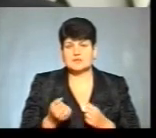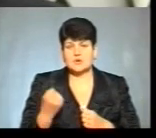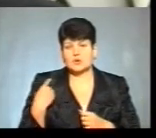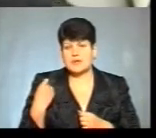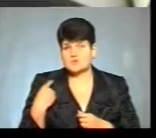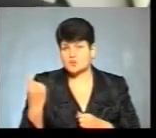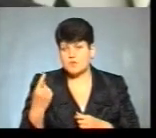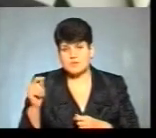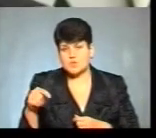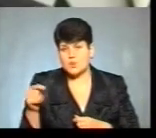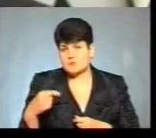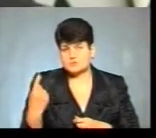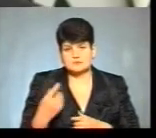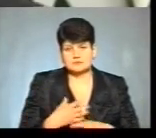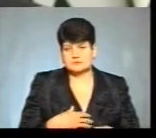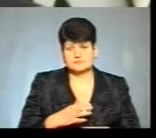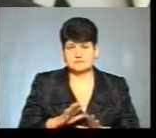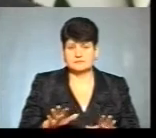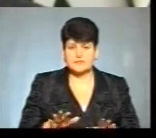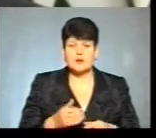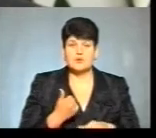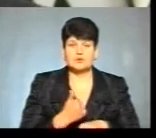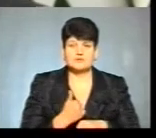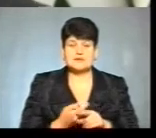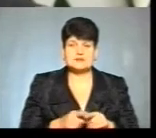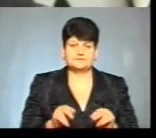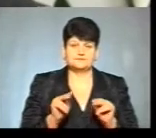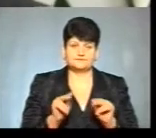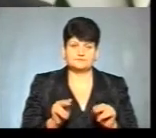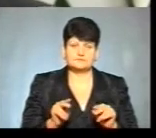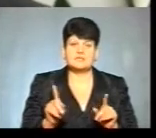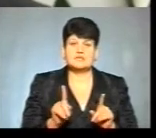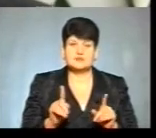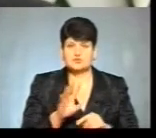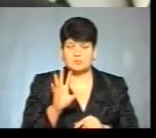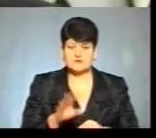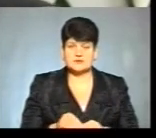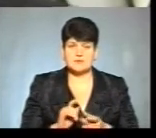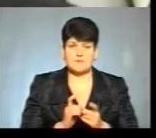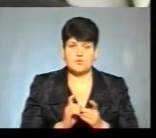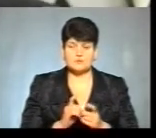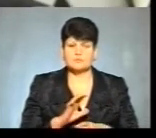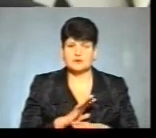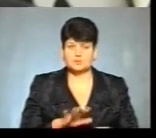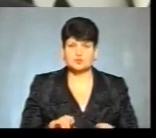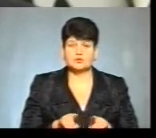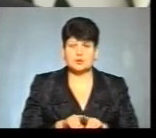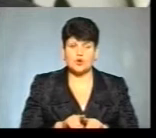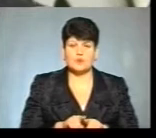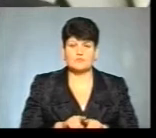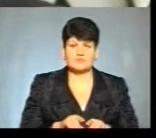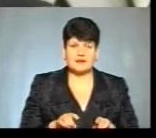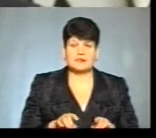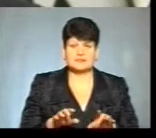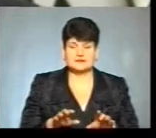чи Луганщину, чи будь-де це. Тому саме основне це є справедливість. За що ми всі боремося, щоб не було такого рішала.